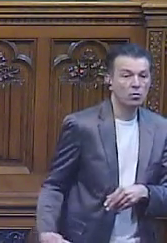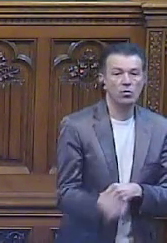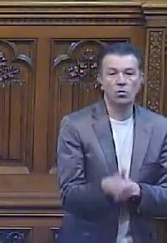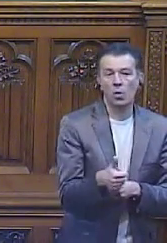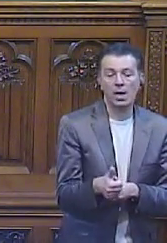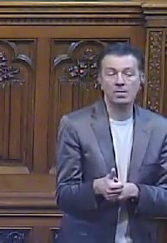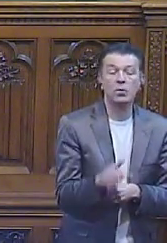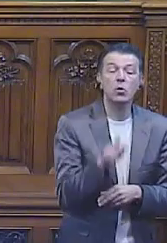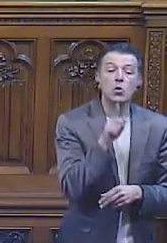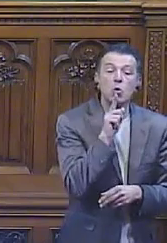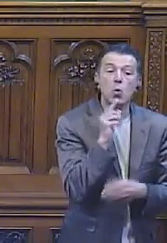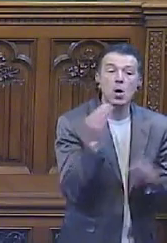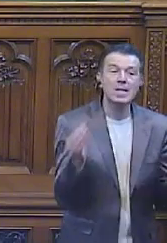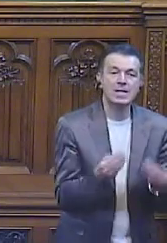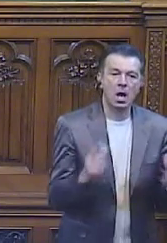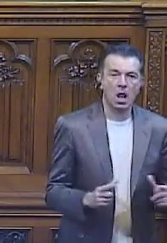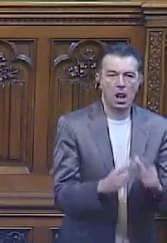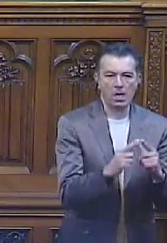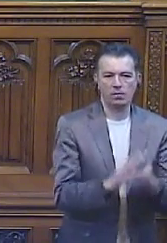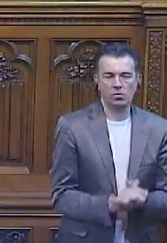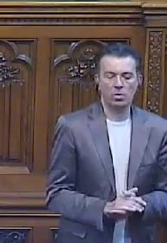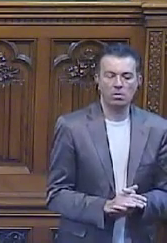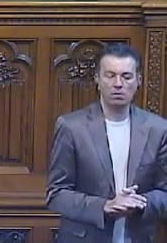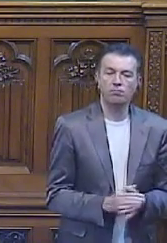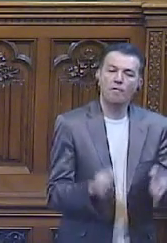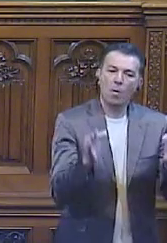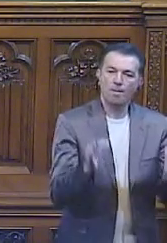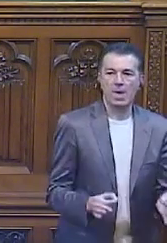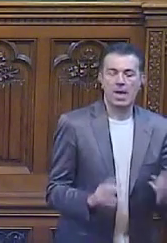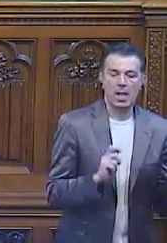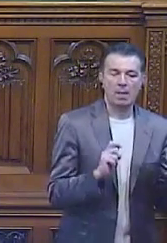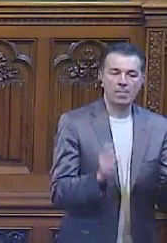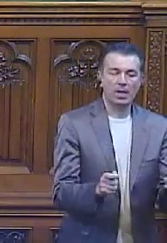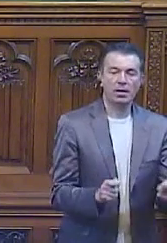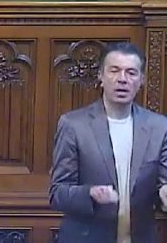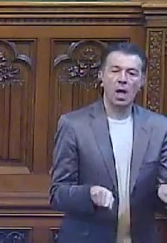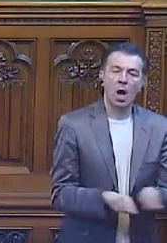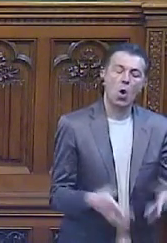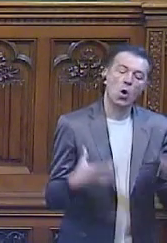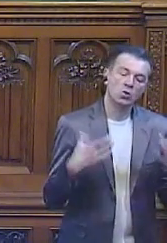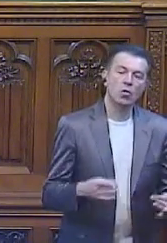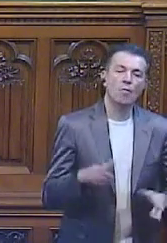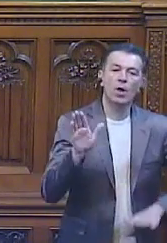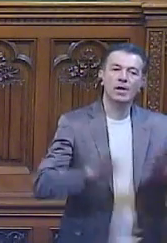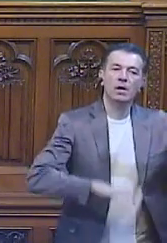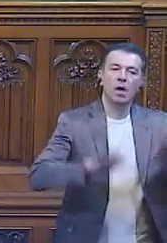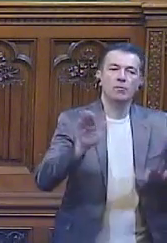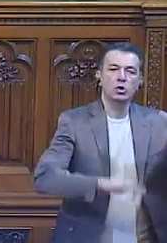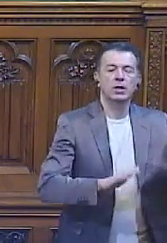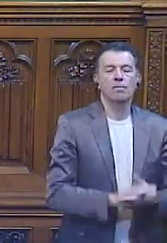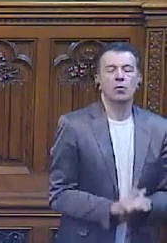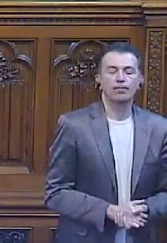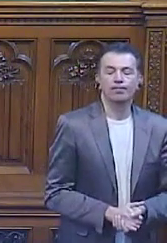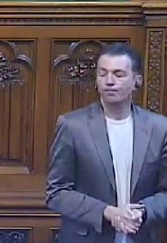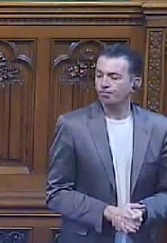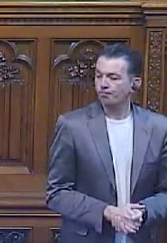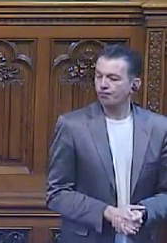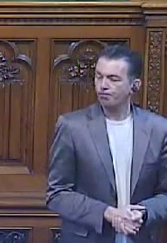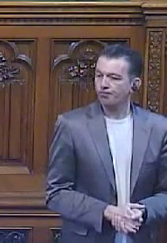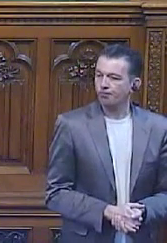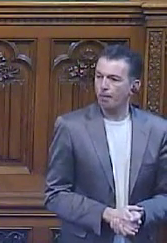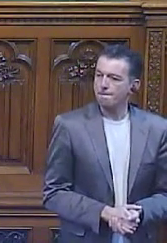als Sachleistungen zu erbringen. In formeller Hinsicht beantragen wir ebenfalls die sofortige Abstimmung dieses Antrages.